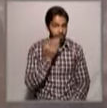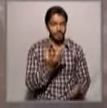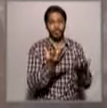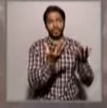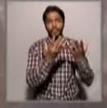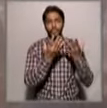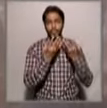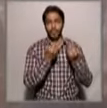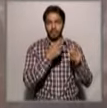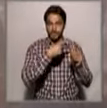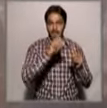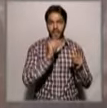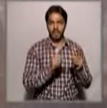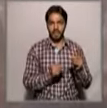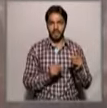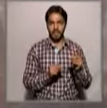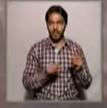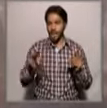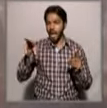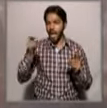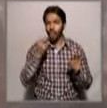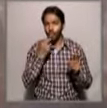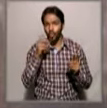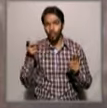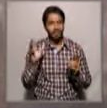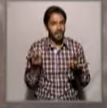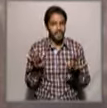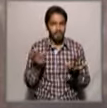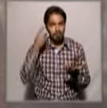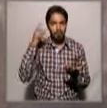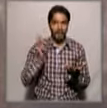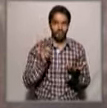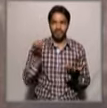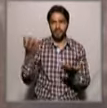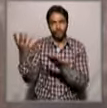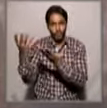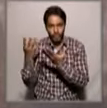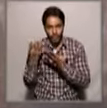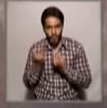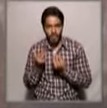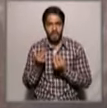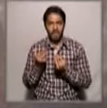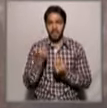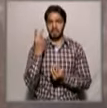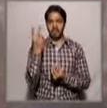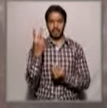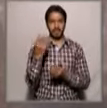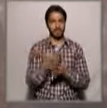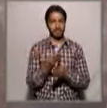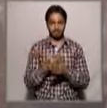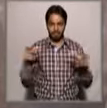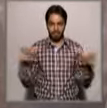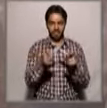تنازع. تنازع لابد أن تجلس الخصوم كلها على مائدة واحدة، اللي هو وأن يتكلم الجميع، أننا لا